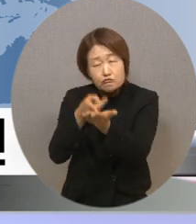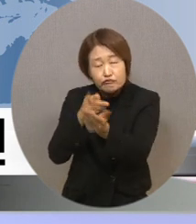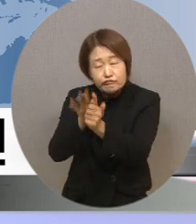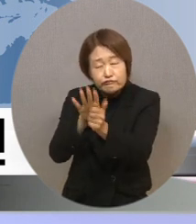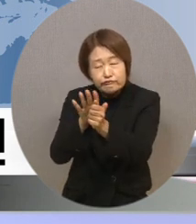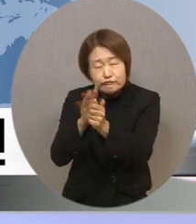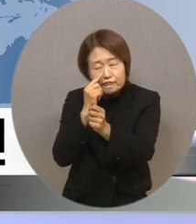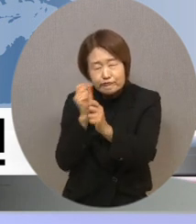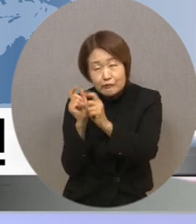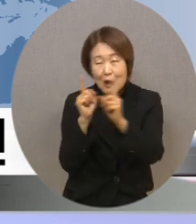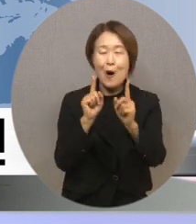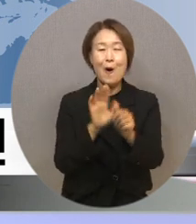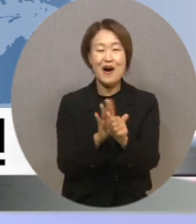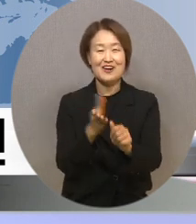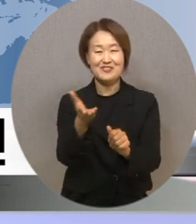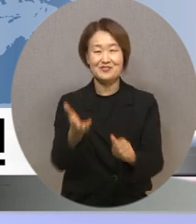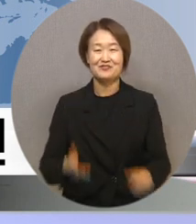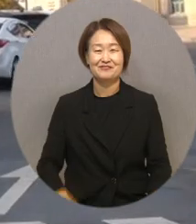정은성 기자입니다.